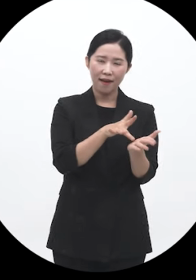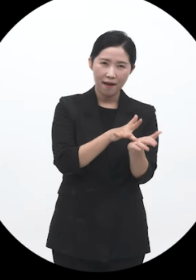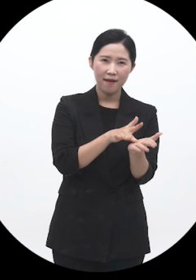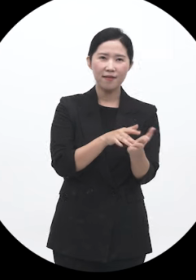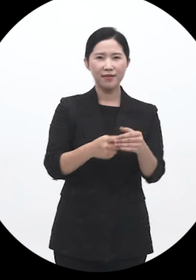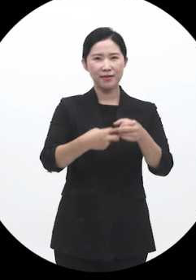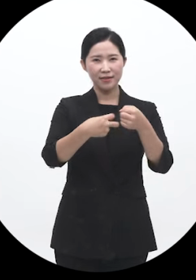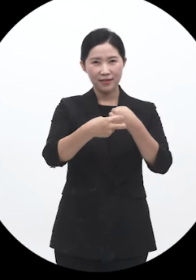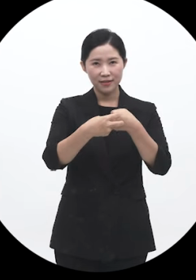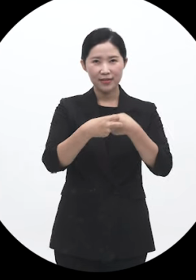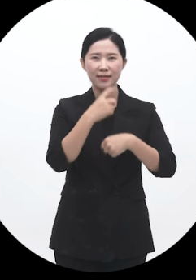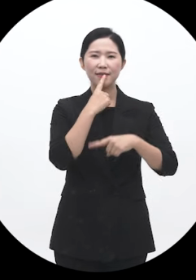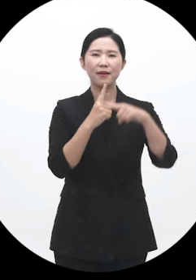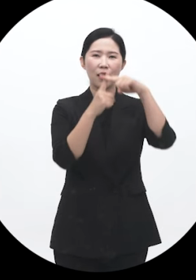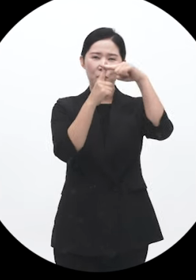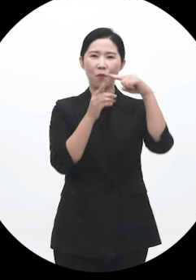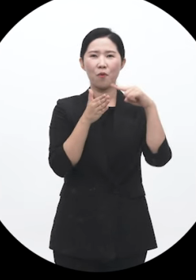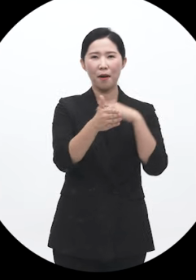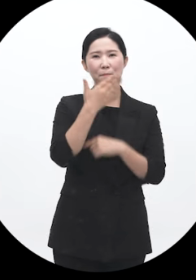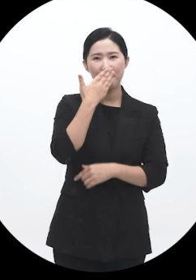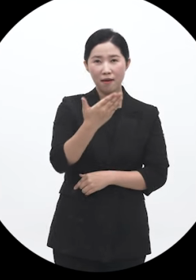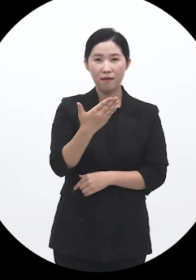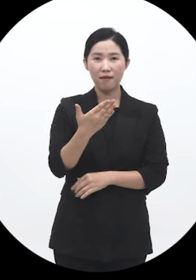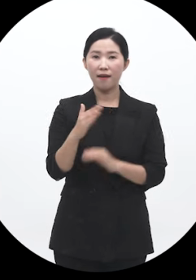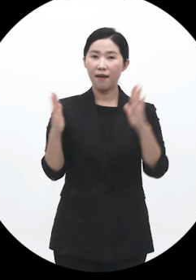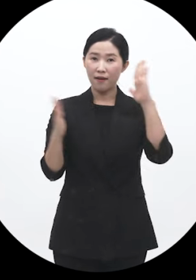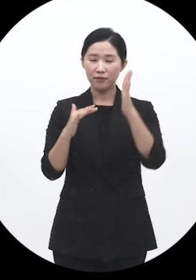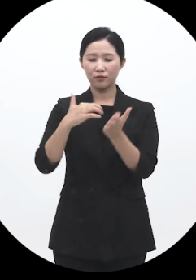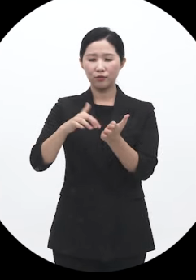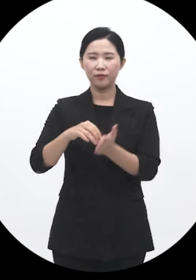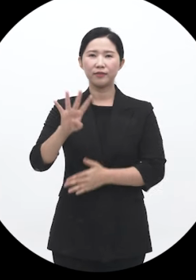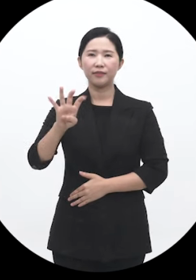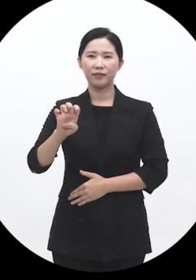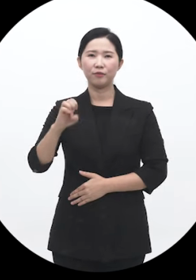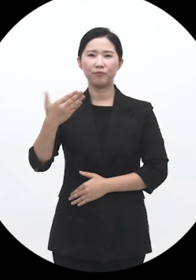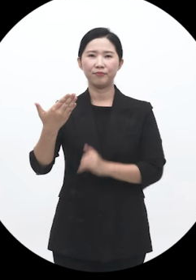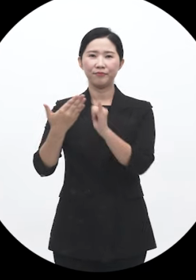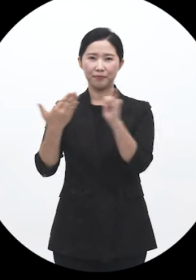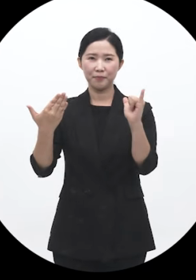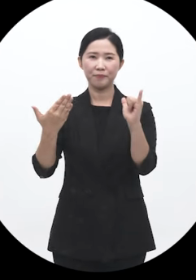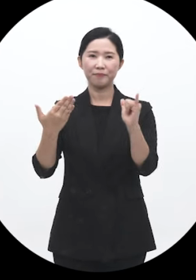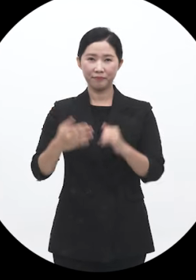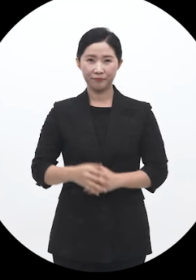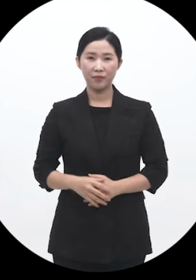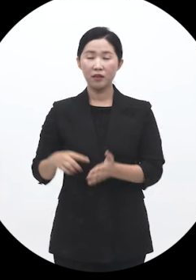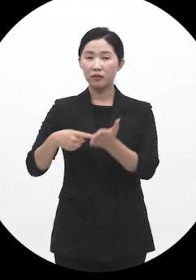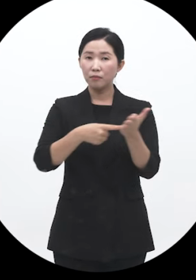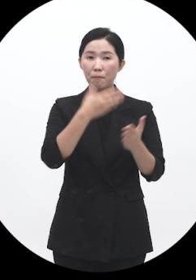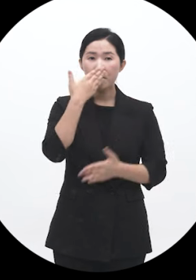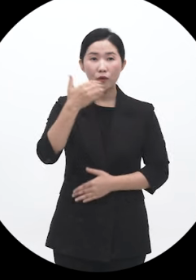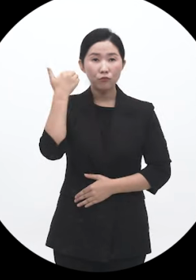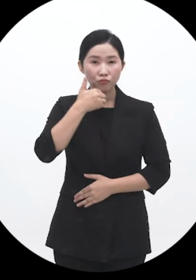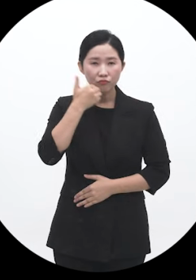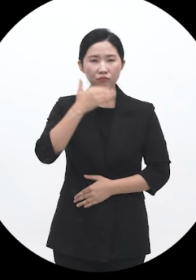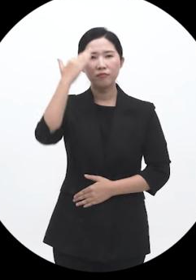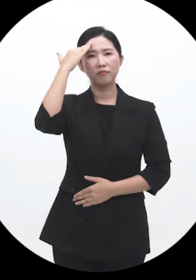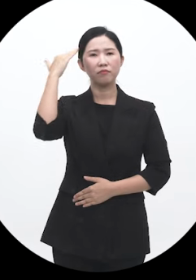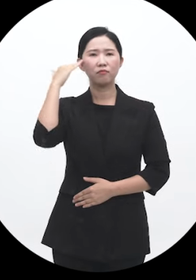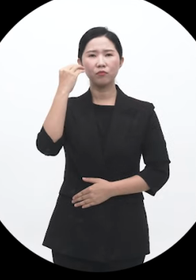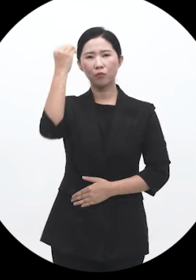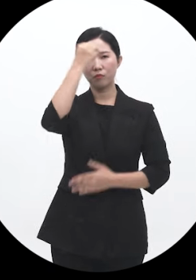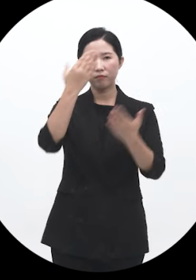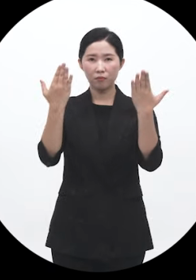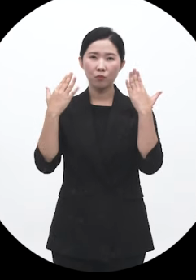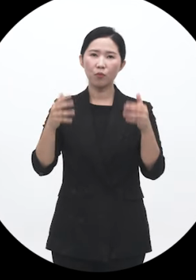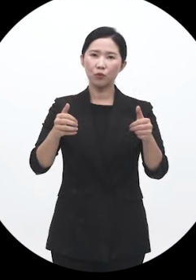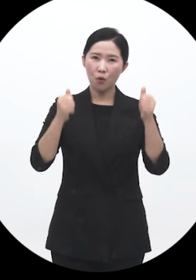간호학과이며 총 49명의 학생을 선발합니다. 지원 자격은 국내 고등학교 졸업